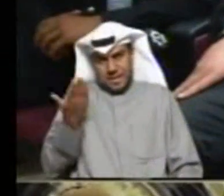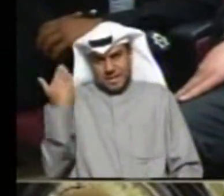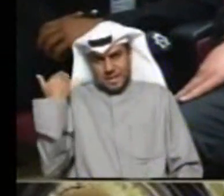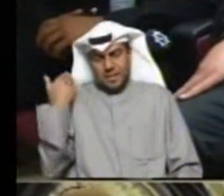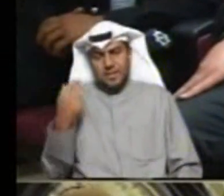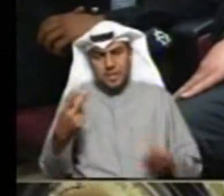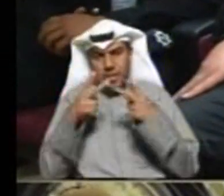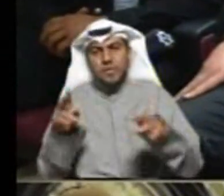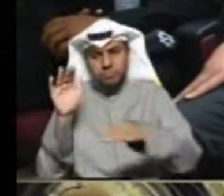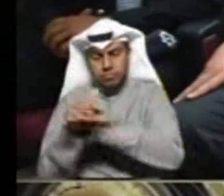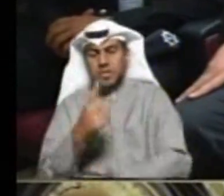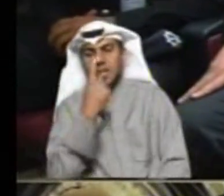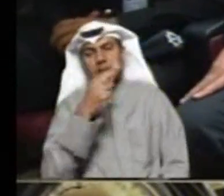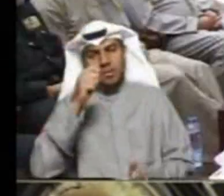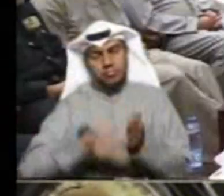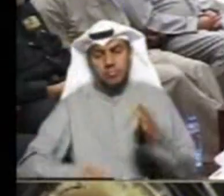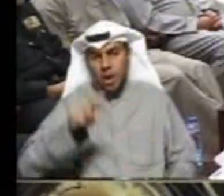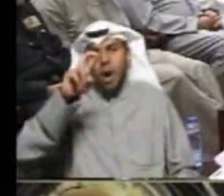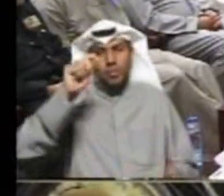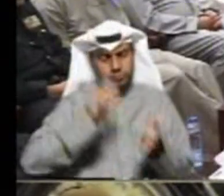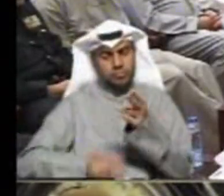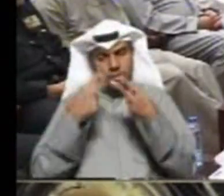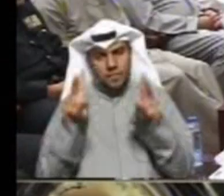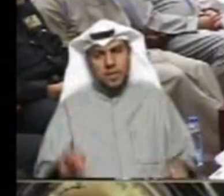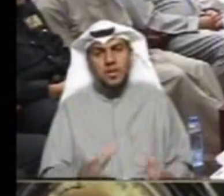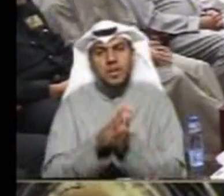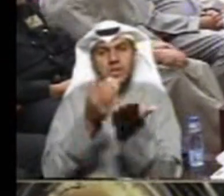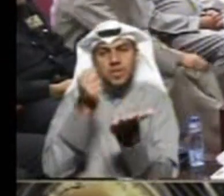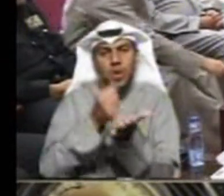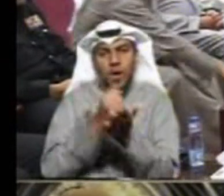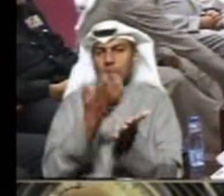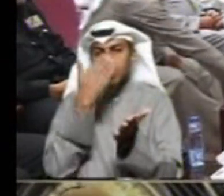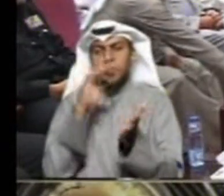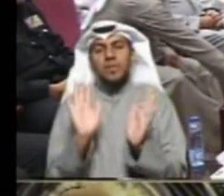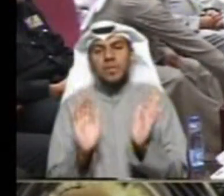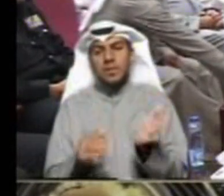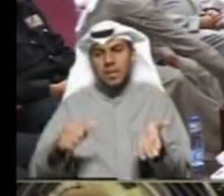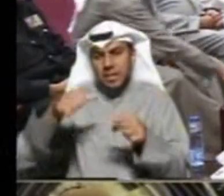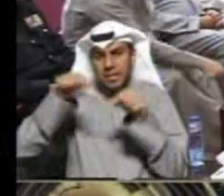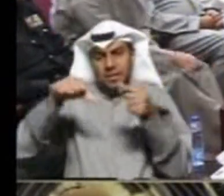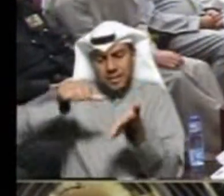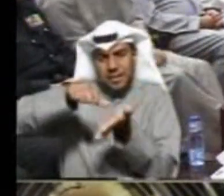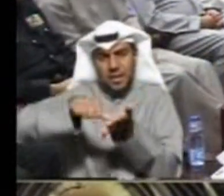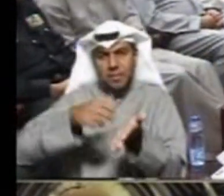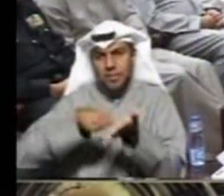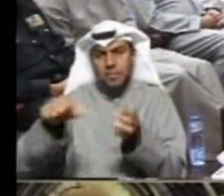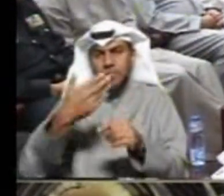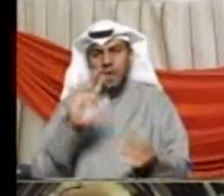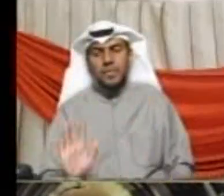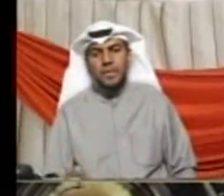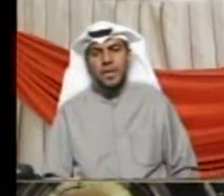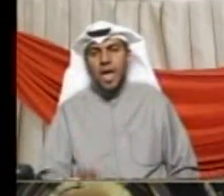هذا القرار ابتداء من يوم غد، مشيرا إلى أنه لن يتم السماح للأجنبي الذي يحمل إقامة